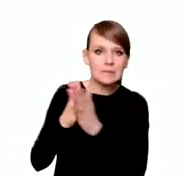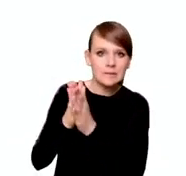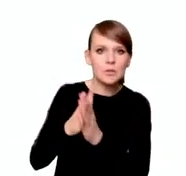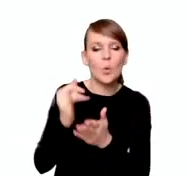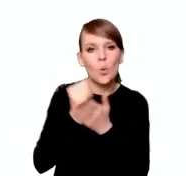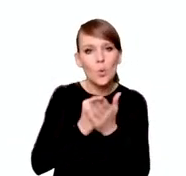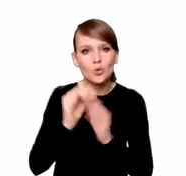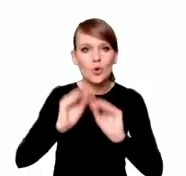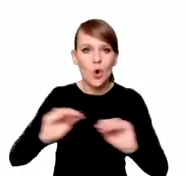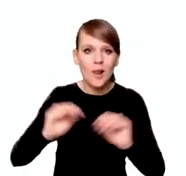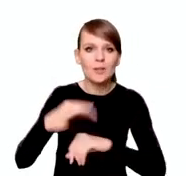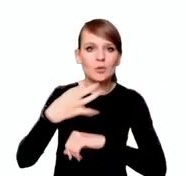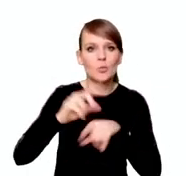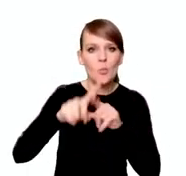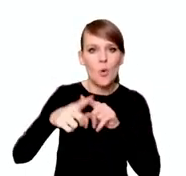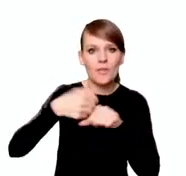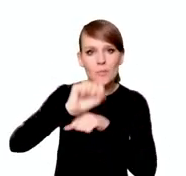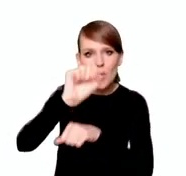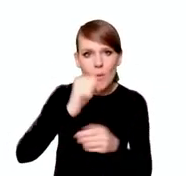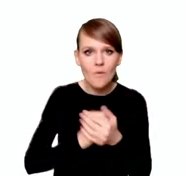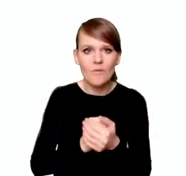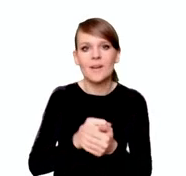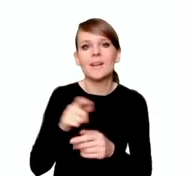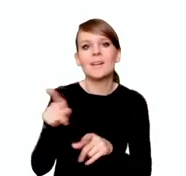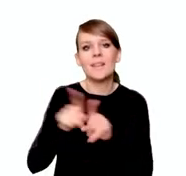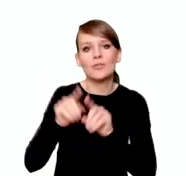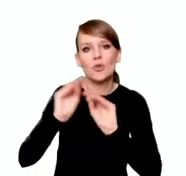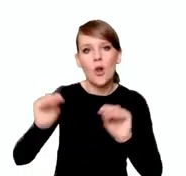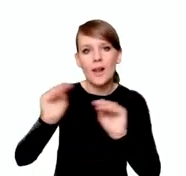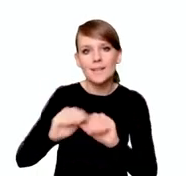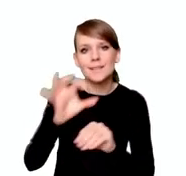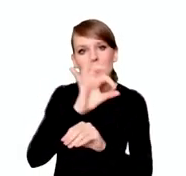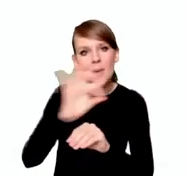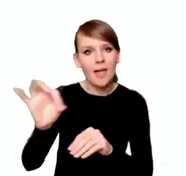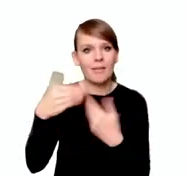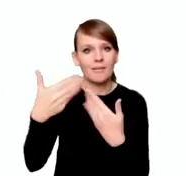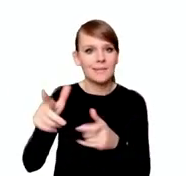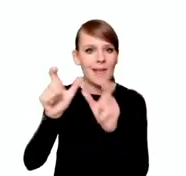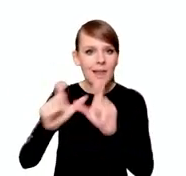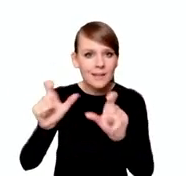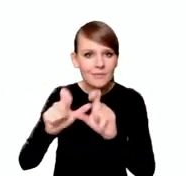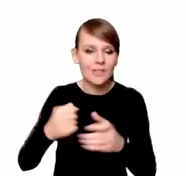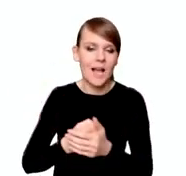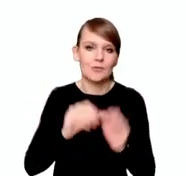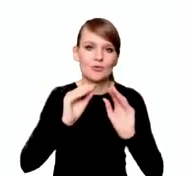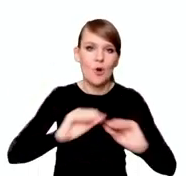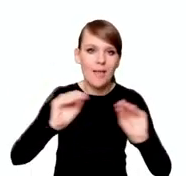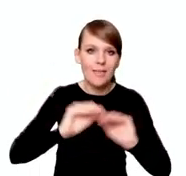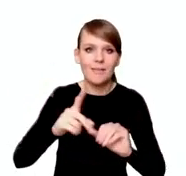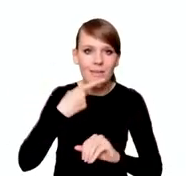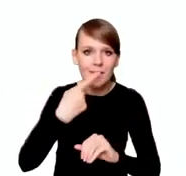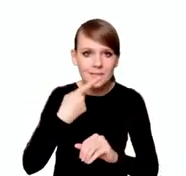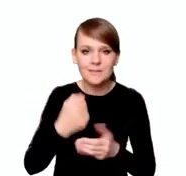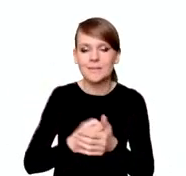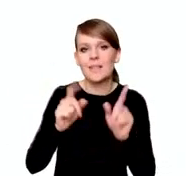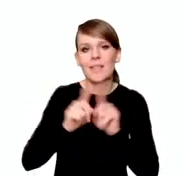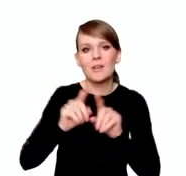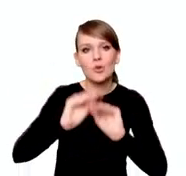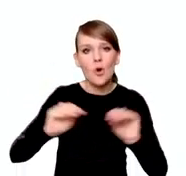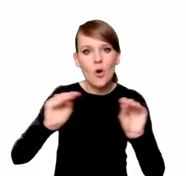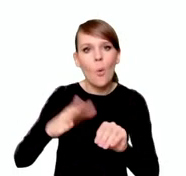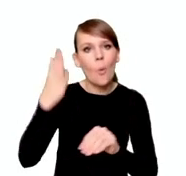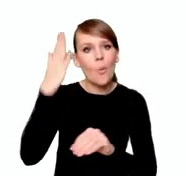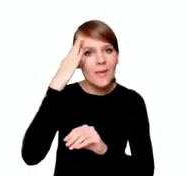podyplomowe, certyfikowane szkolenia specjalistyczne, szkolenia językowe, szkolenia w zakresie umiejętności